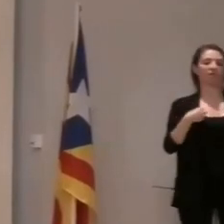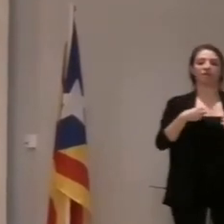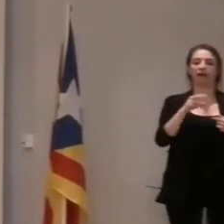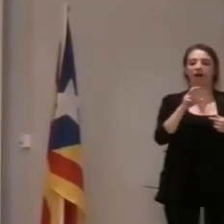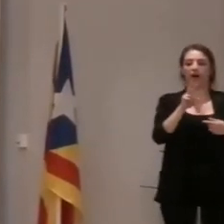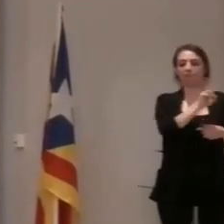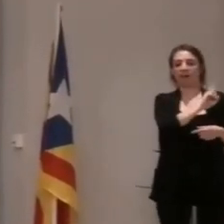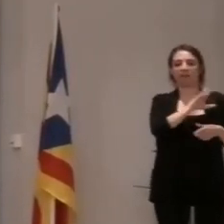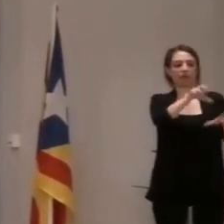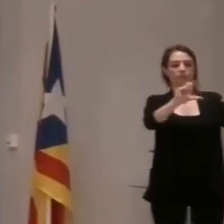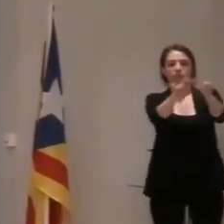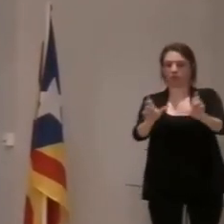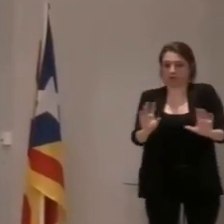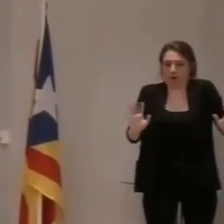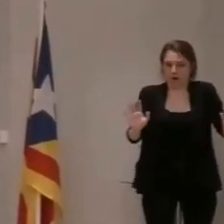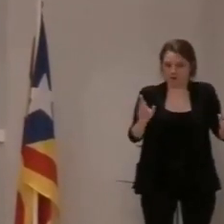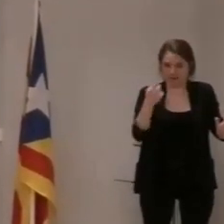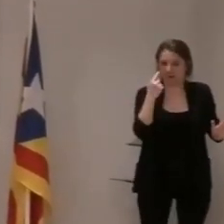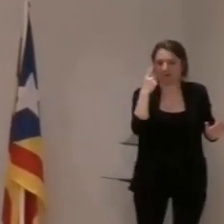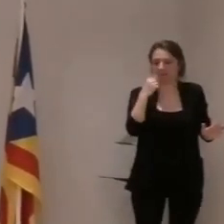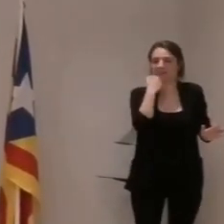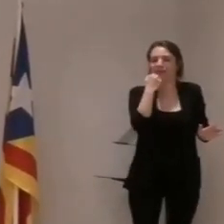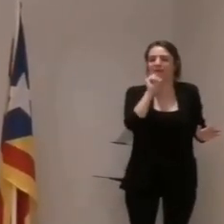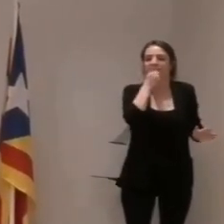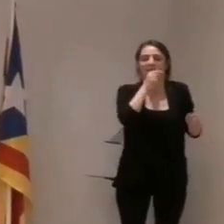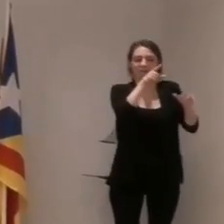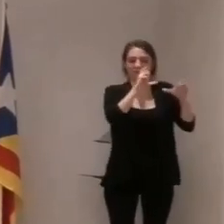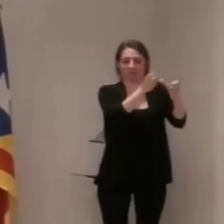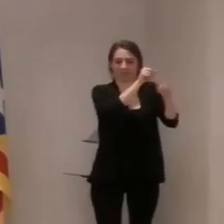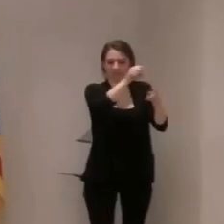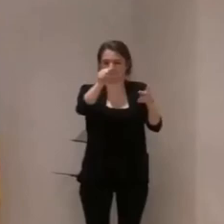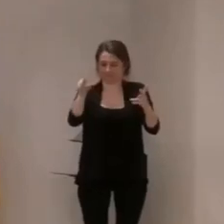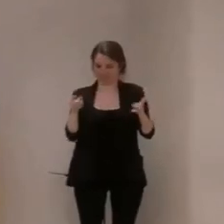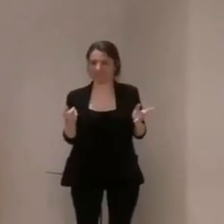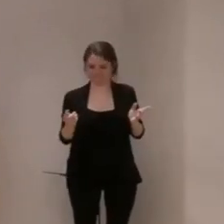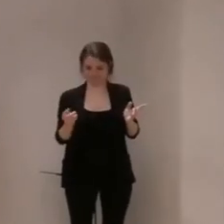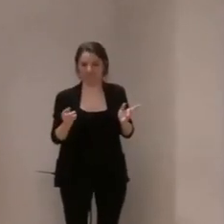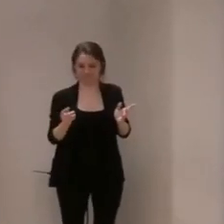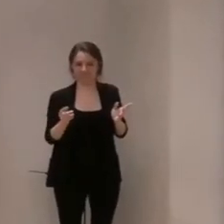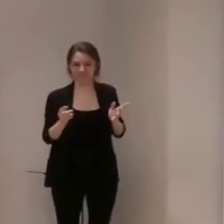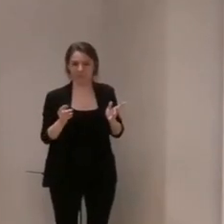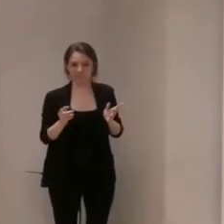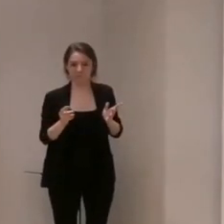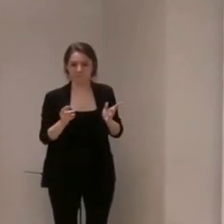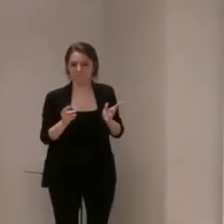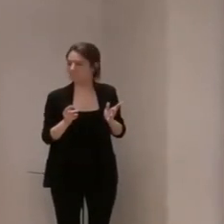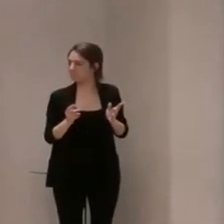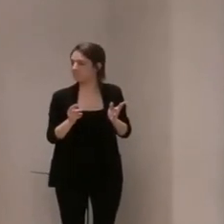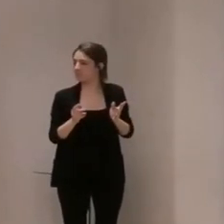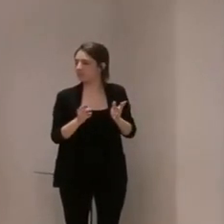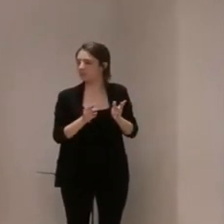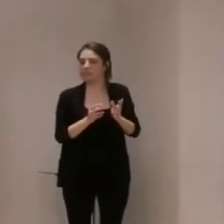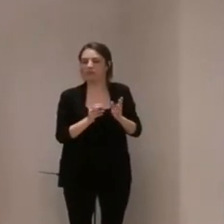buscar aquells que li representen realment un risc. I per tant, la Fernanda Vallejo és